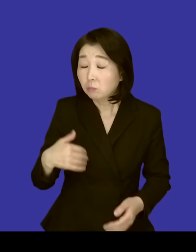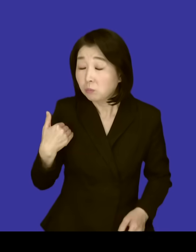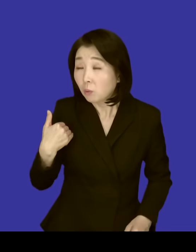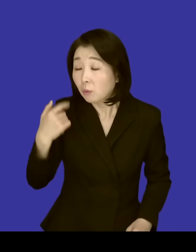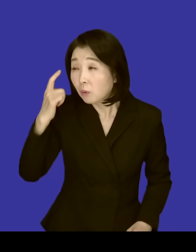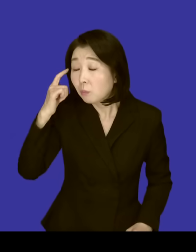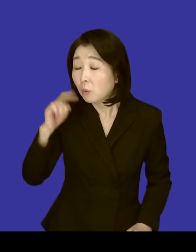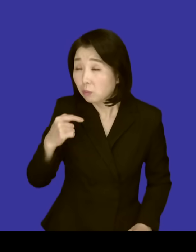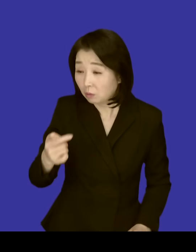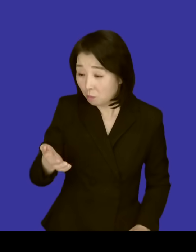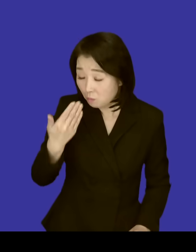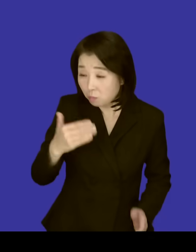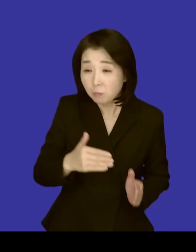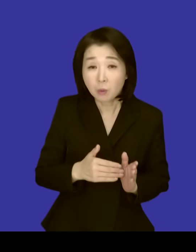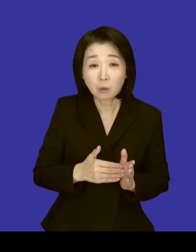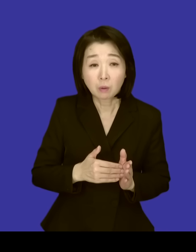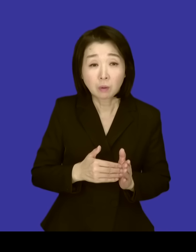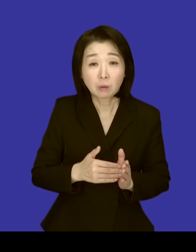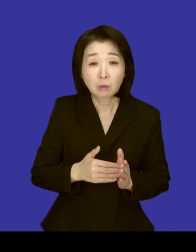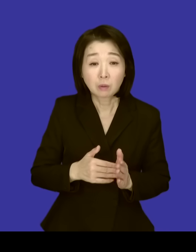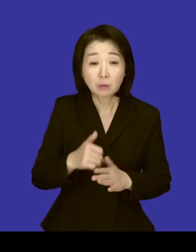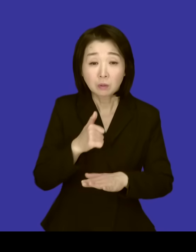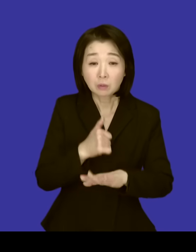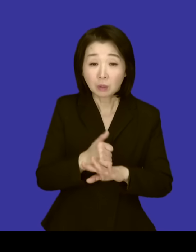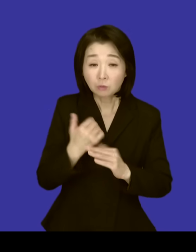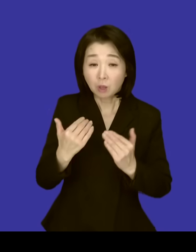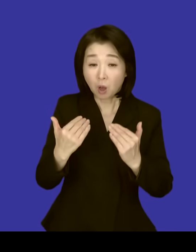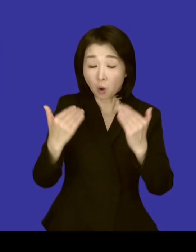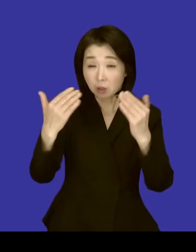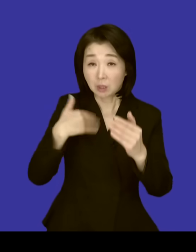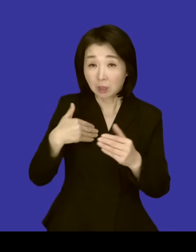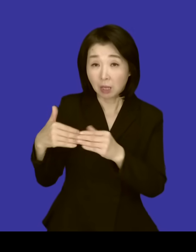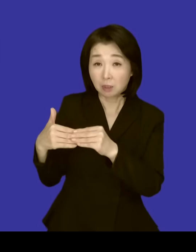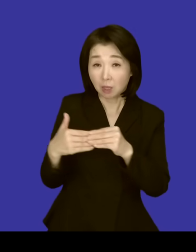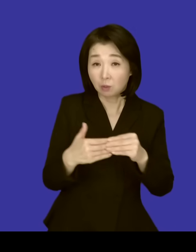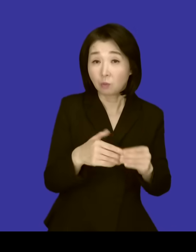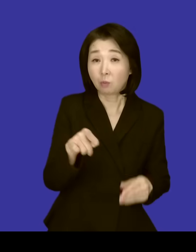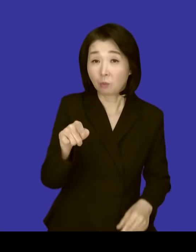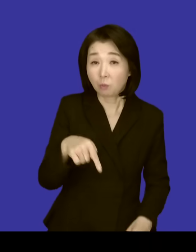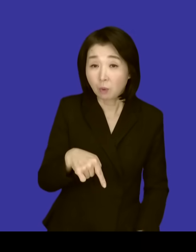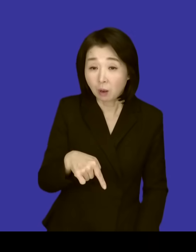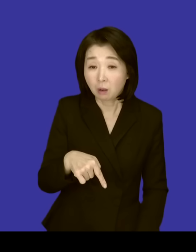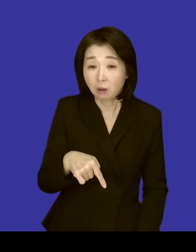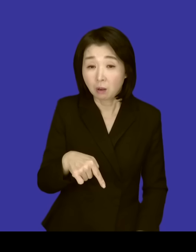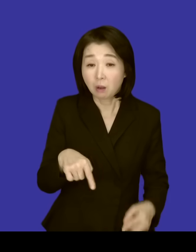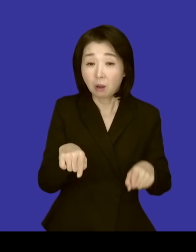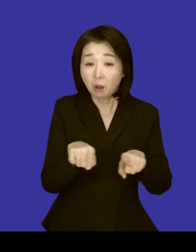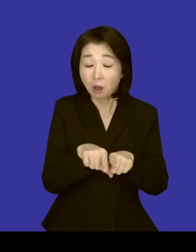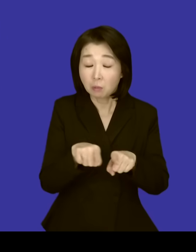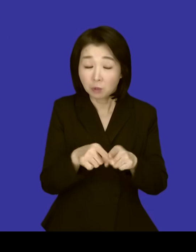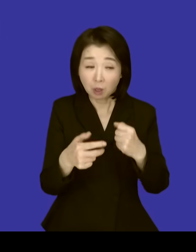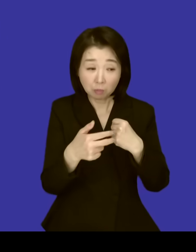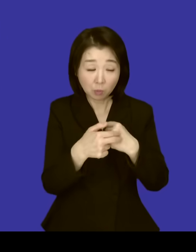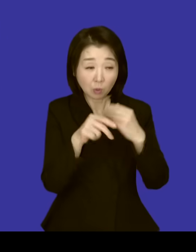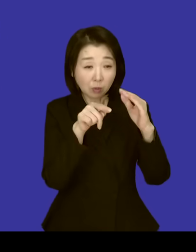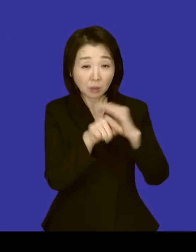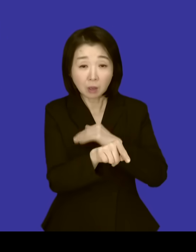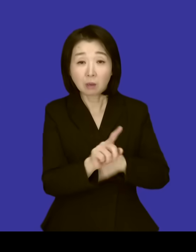그걸 다 먹고 이랬는데 나중에 좀 어른들이 저를 데리러 오셔가지고 같이 손잡고 병원에